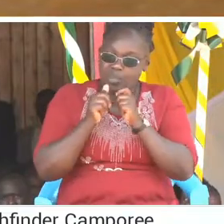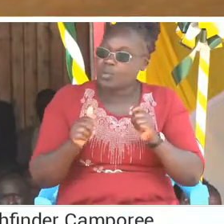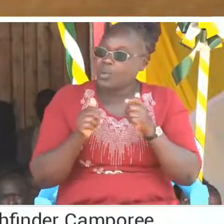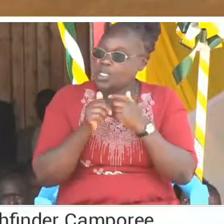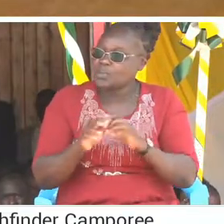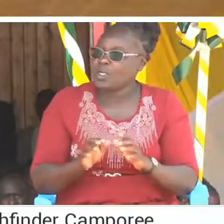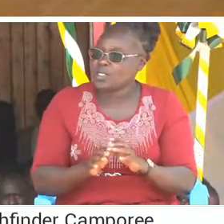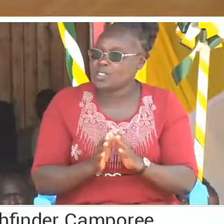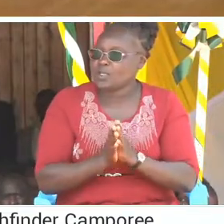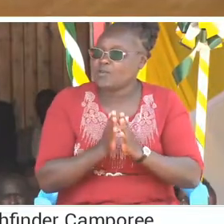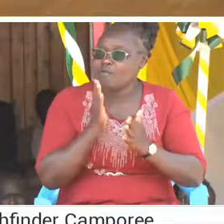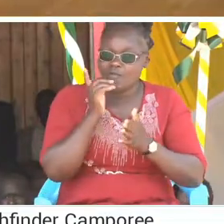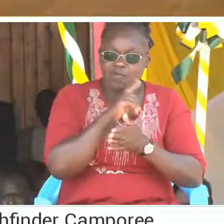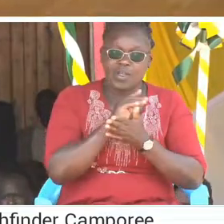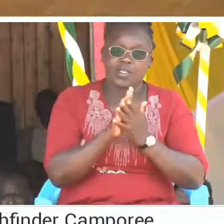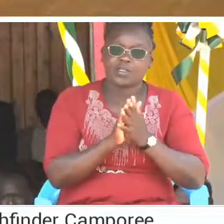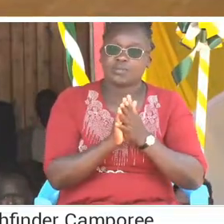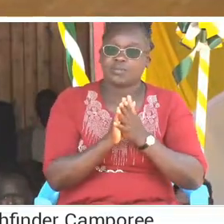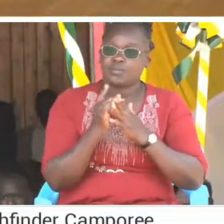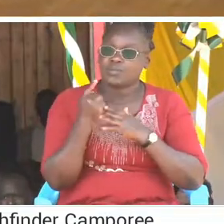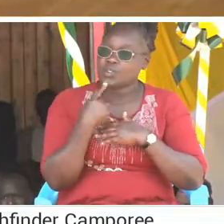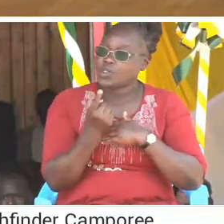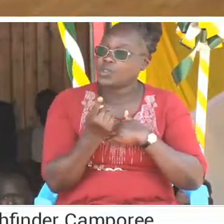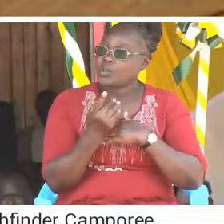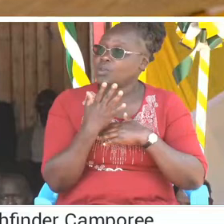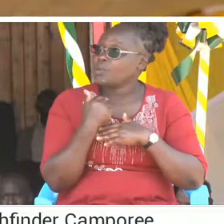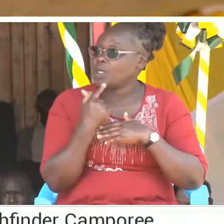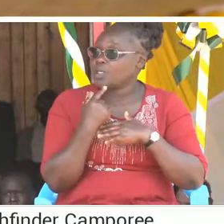kuchukua nafasi. Nataka tu niweze